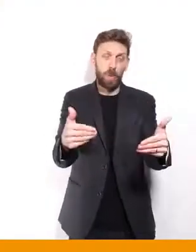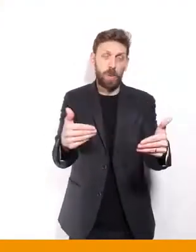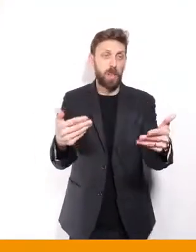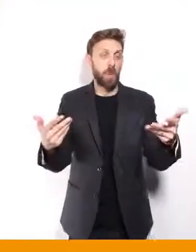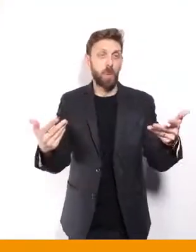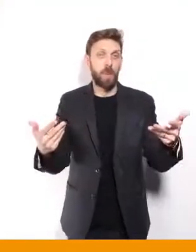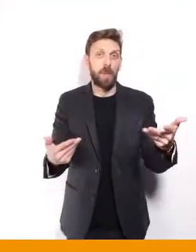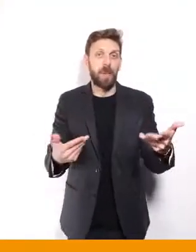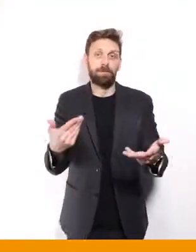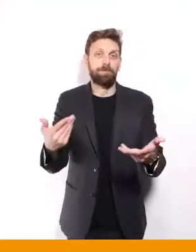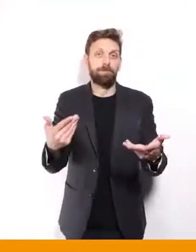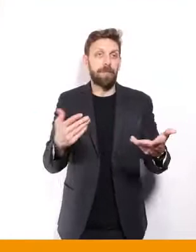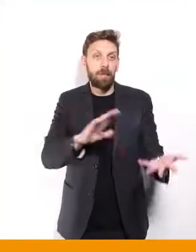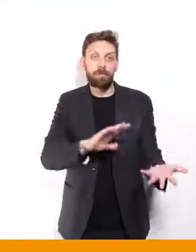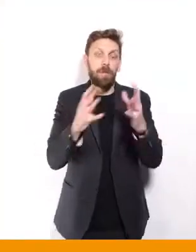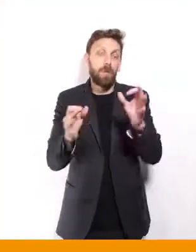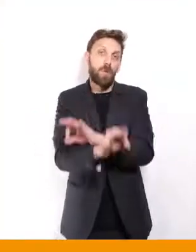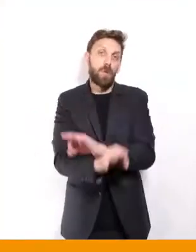Donc,